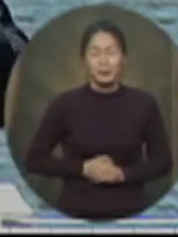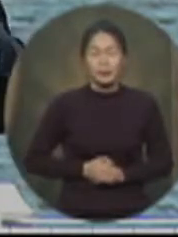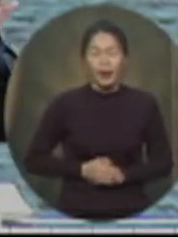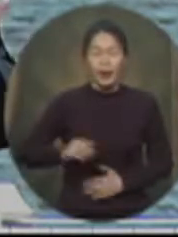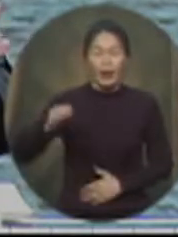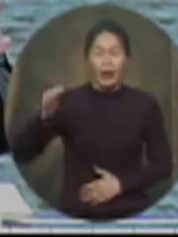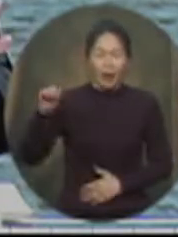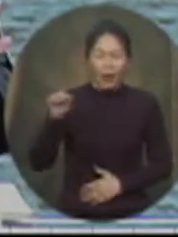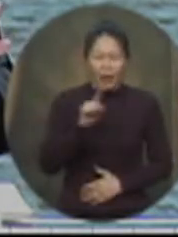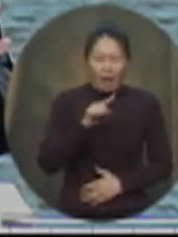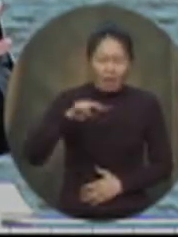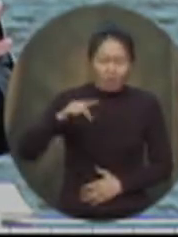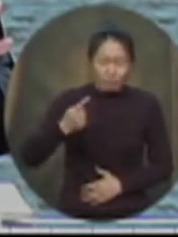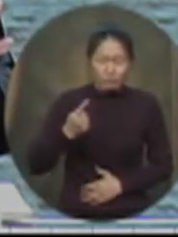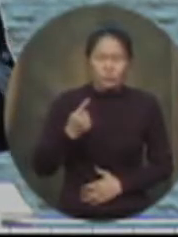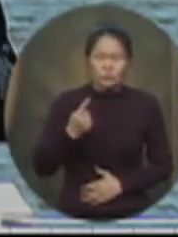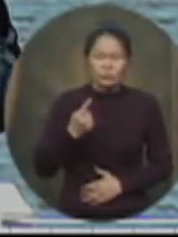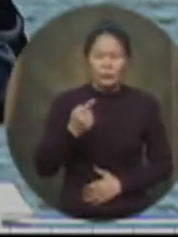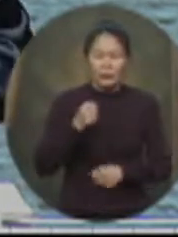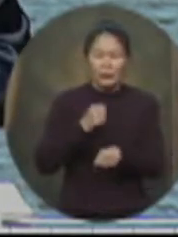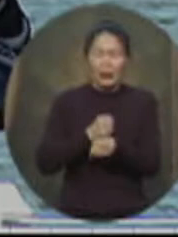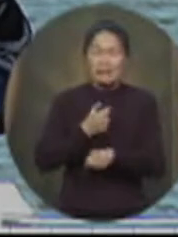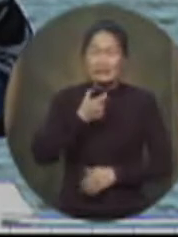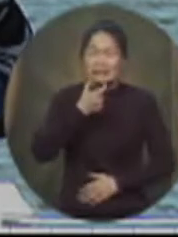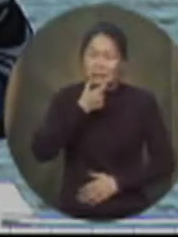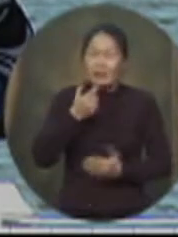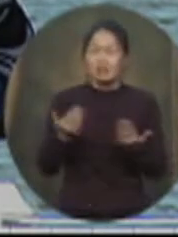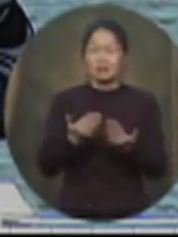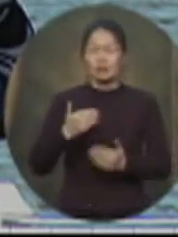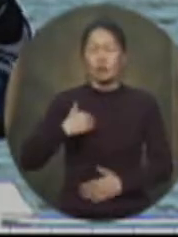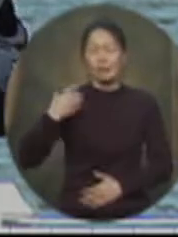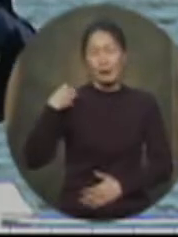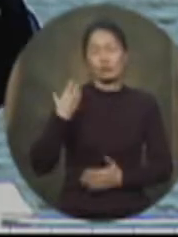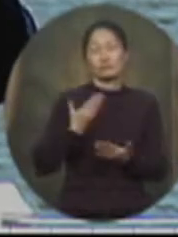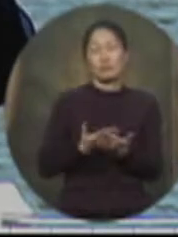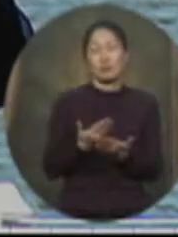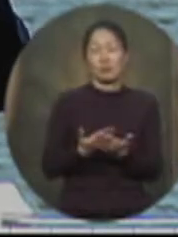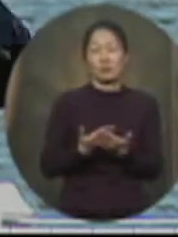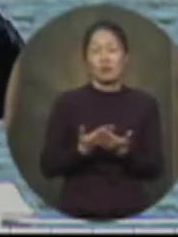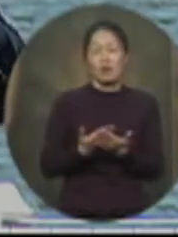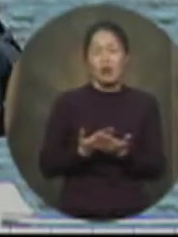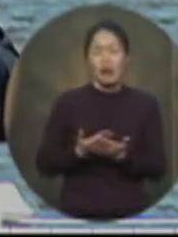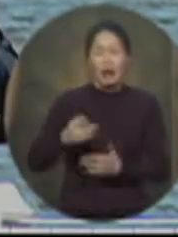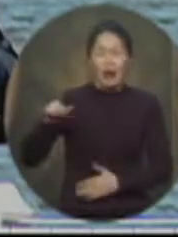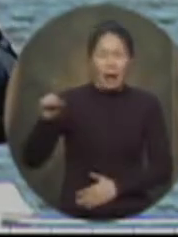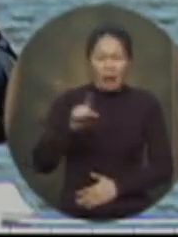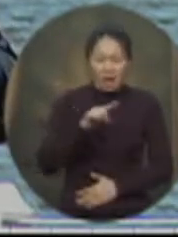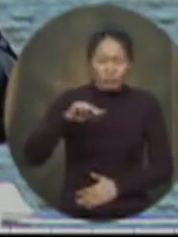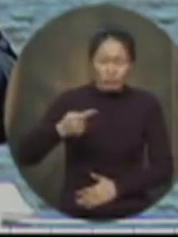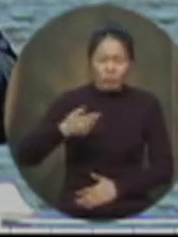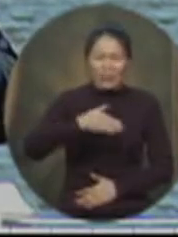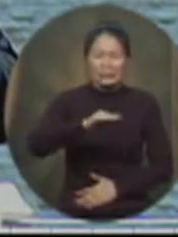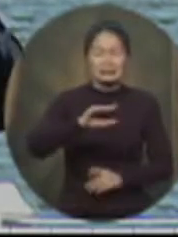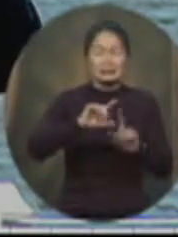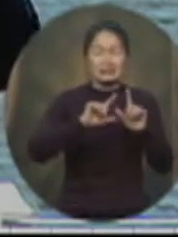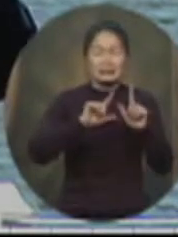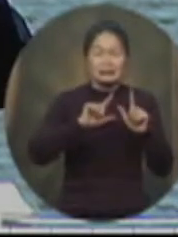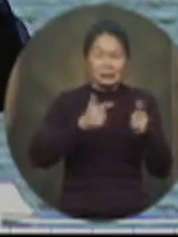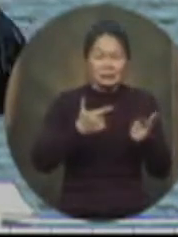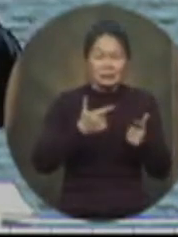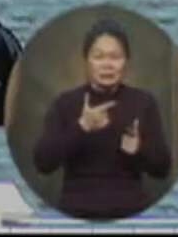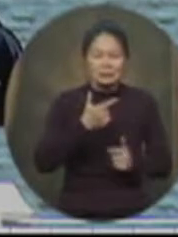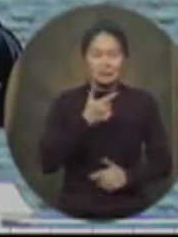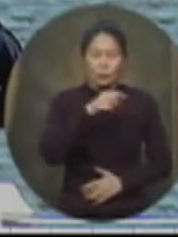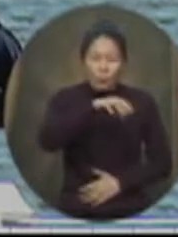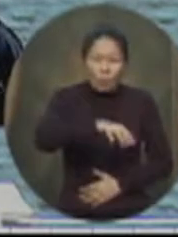아무도 안하겠다는 1 하나님 저에게 맡겨주세요 아 아무도 안가겠다고 하는 곳 하나님